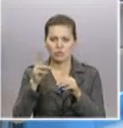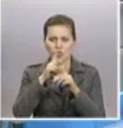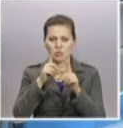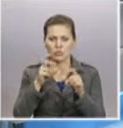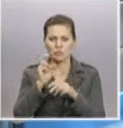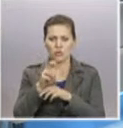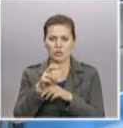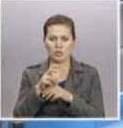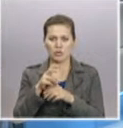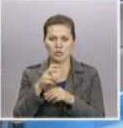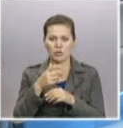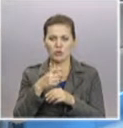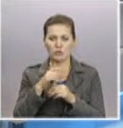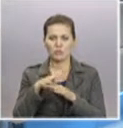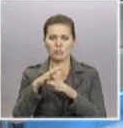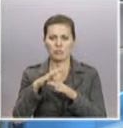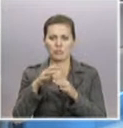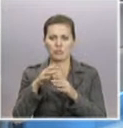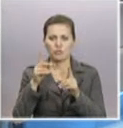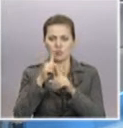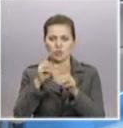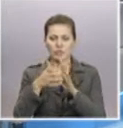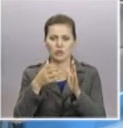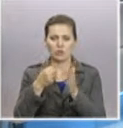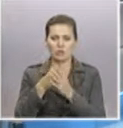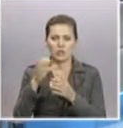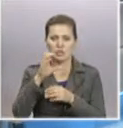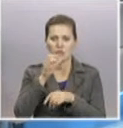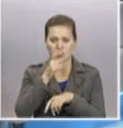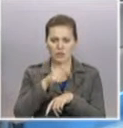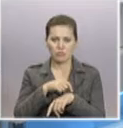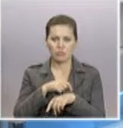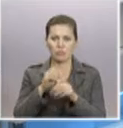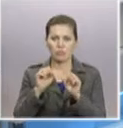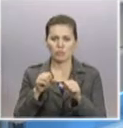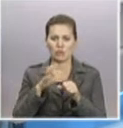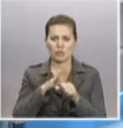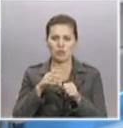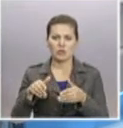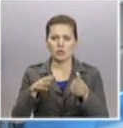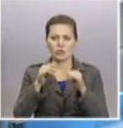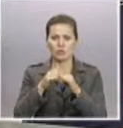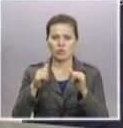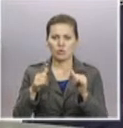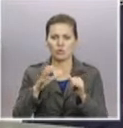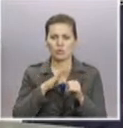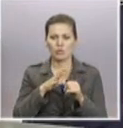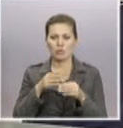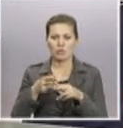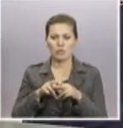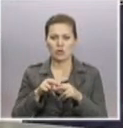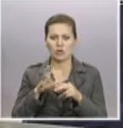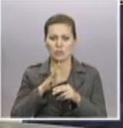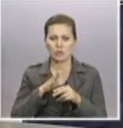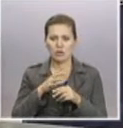пошли, говорят, у нас переполнено. До сентября еще уйма времени. Пожалуйста, вот эту дорогу расширьте. Вот эти маршруты,